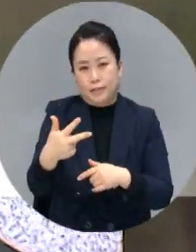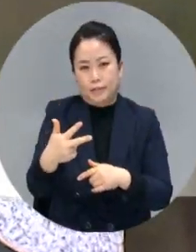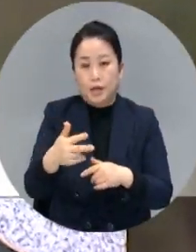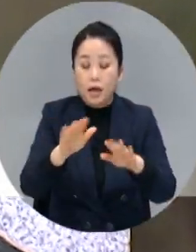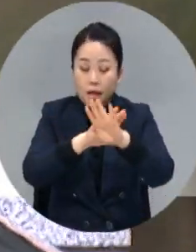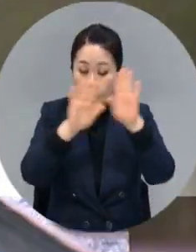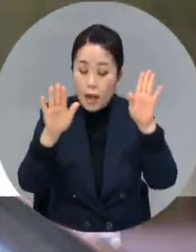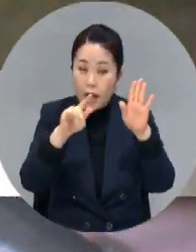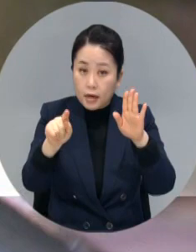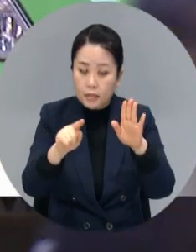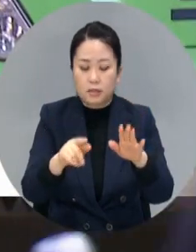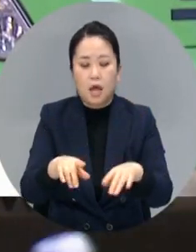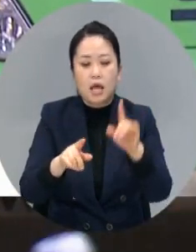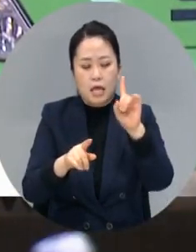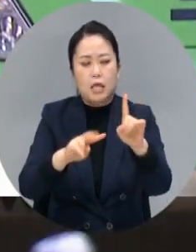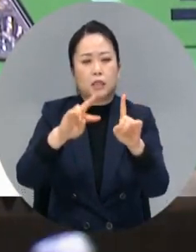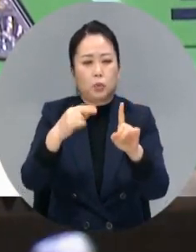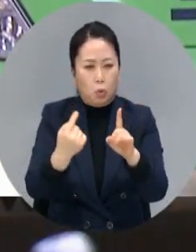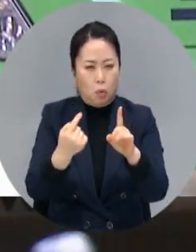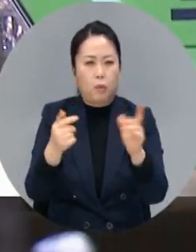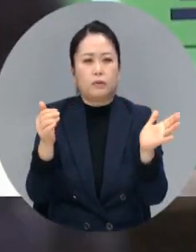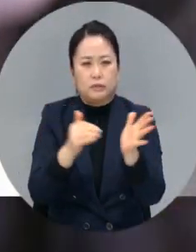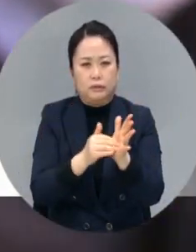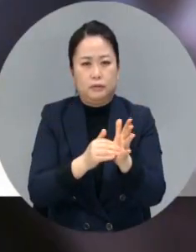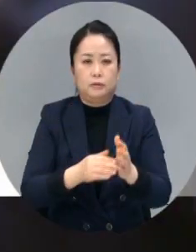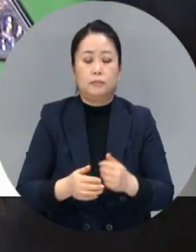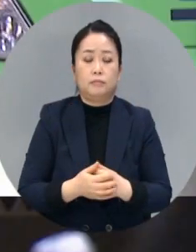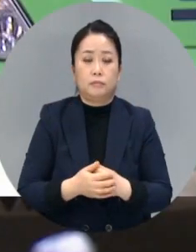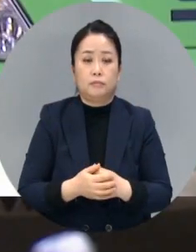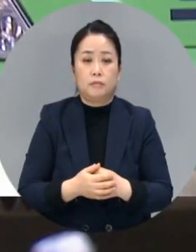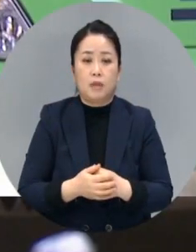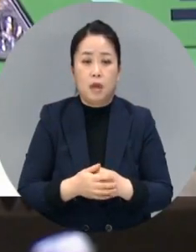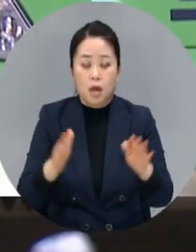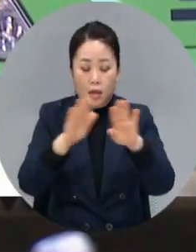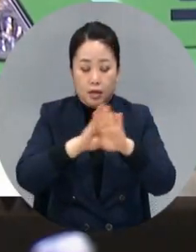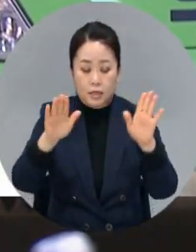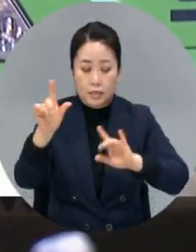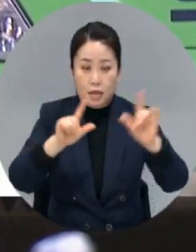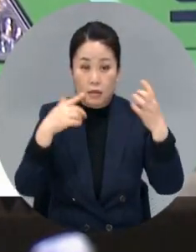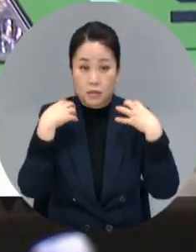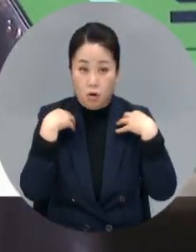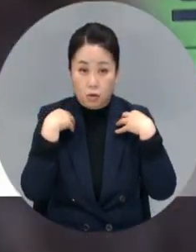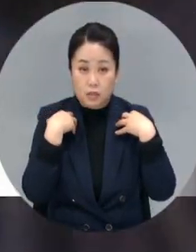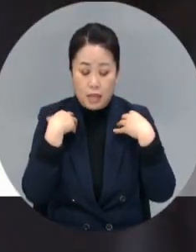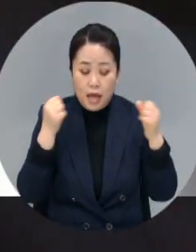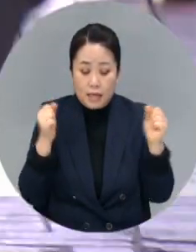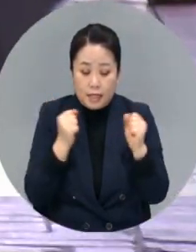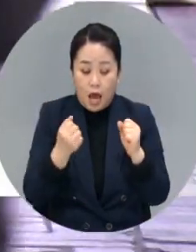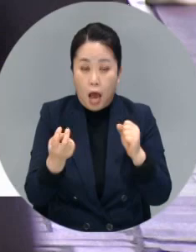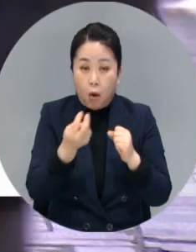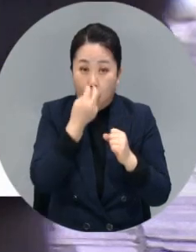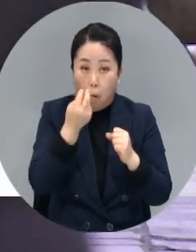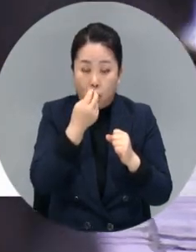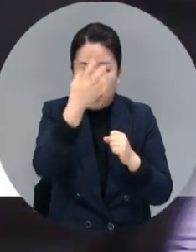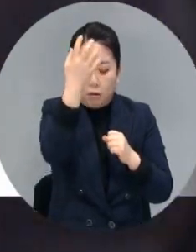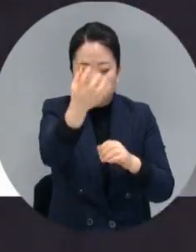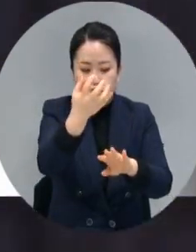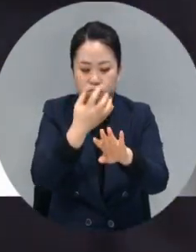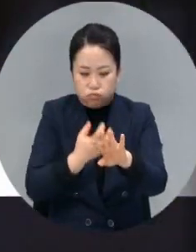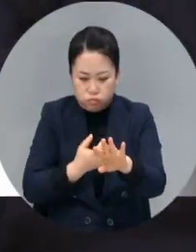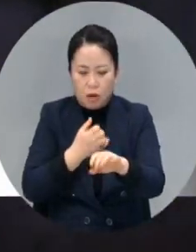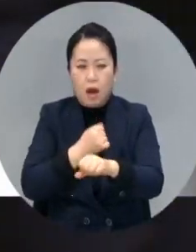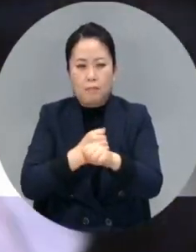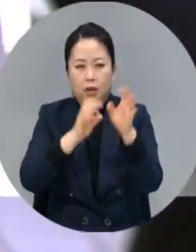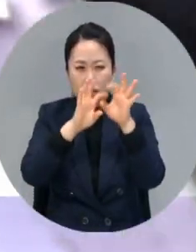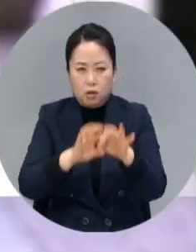낮 최고기온은 영상 1도에 머물겠습니다. 기상청은 찬 공기가 남하하며 주 중반까지 영하권의